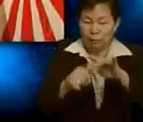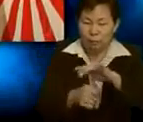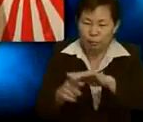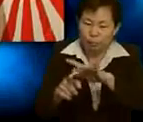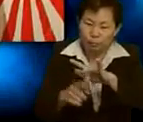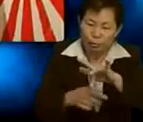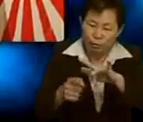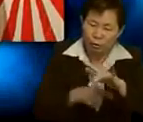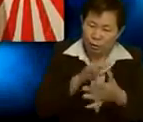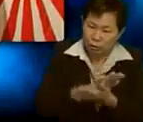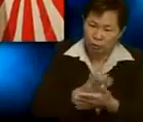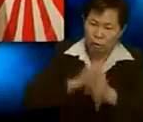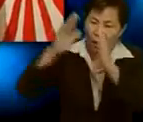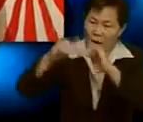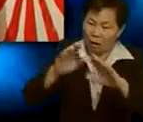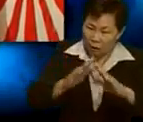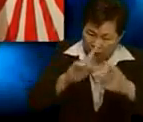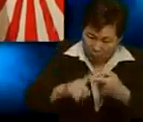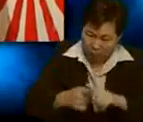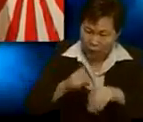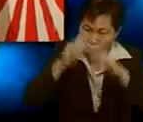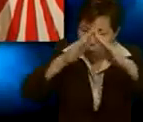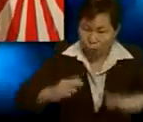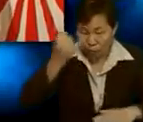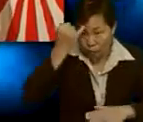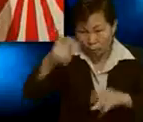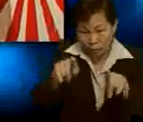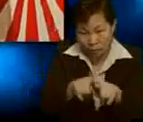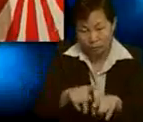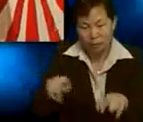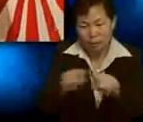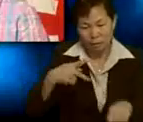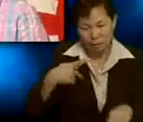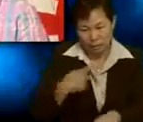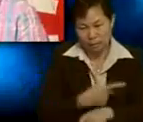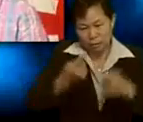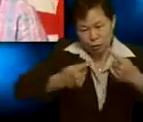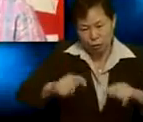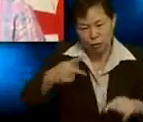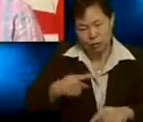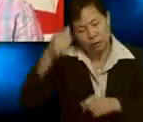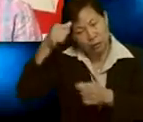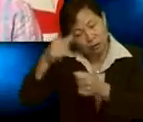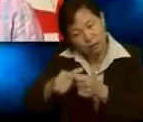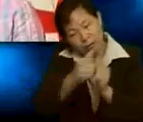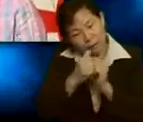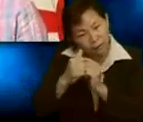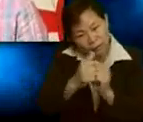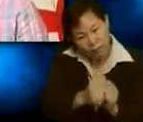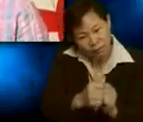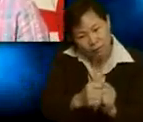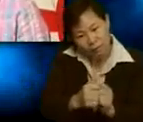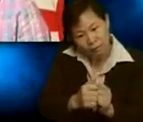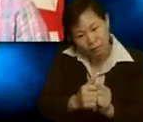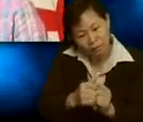sekolah. Saya harap kawan-kawan di rumah mempunyai pandangan yang sama seperti kami. Cuba kita renungkan bersama.